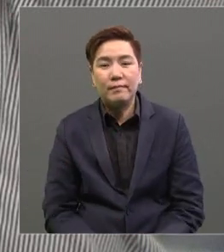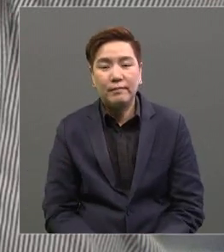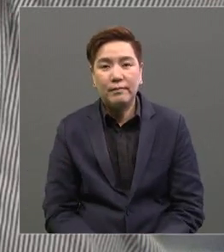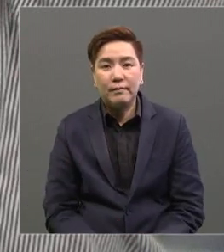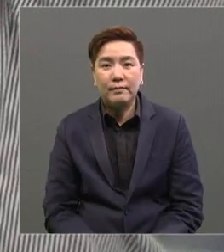ครับ